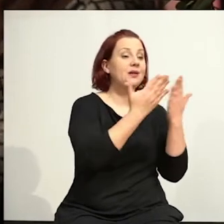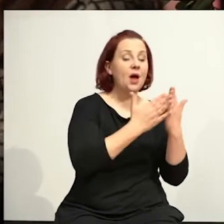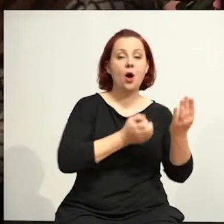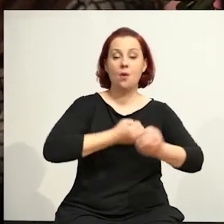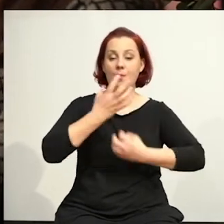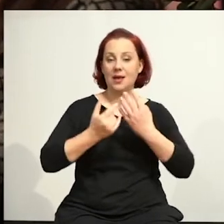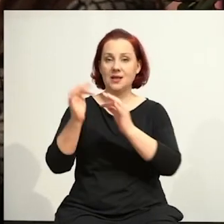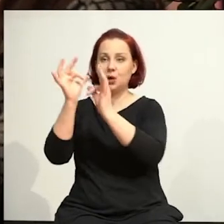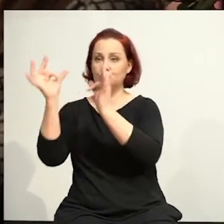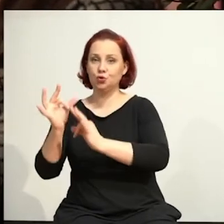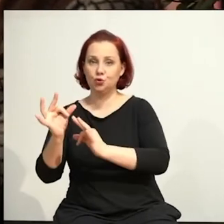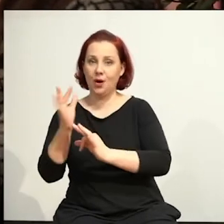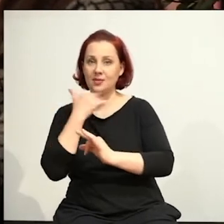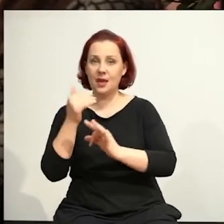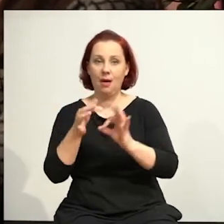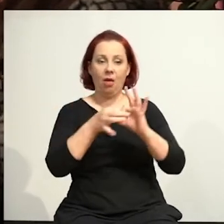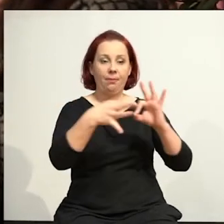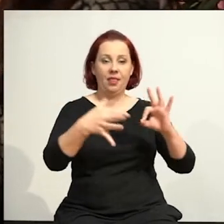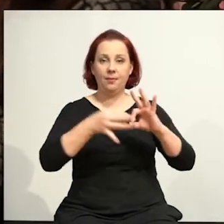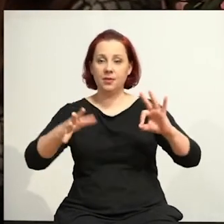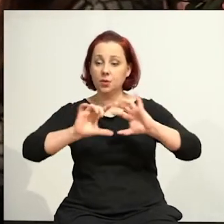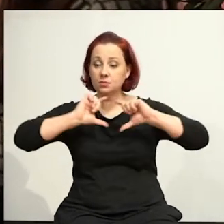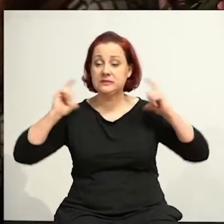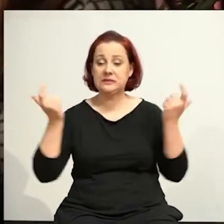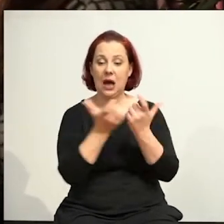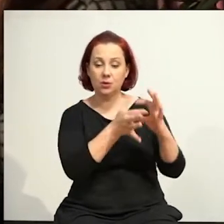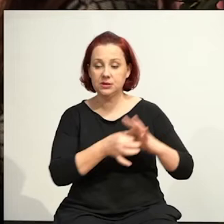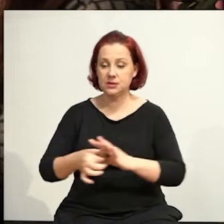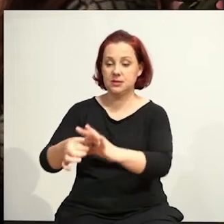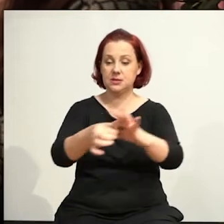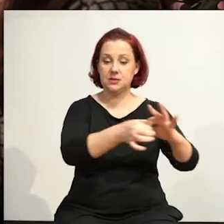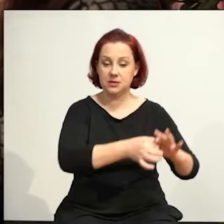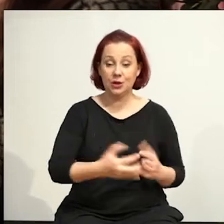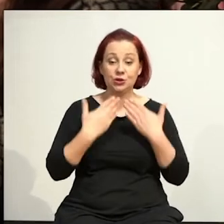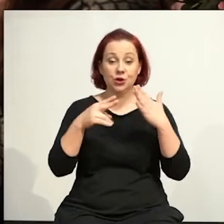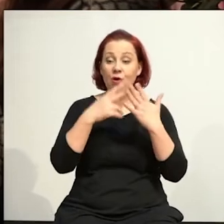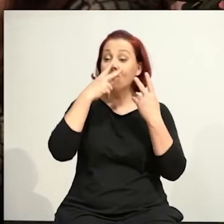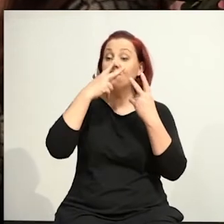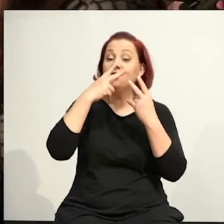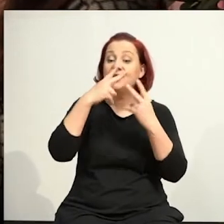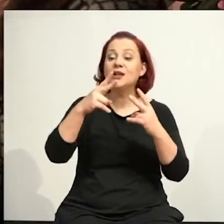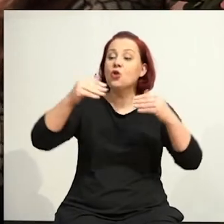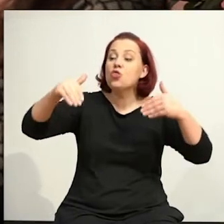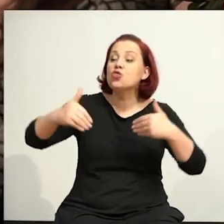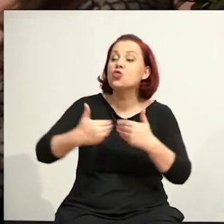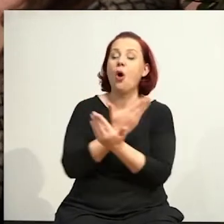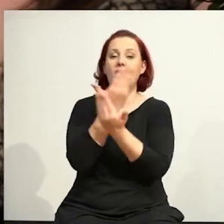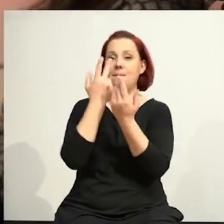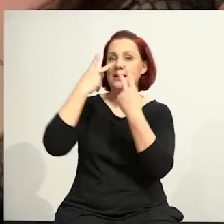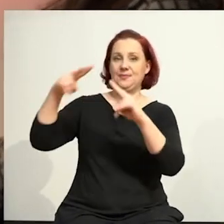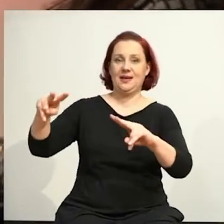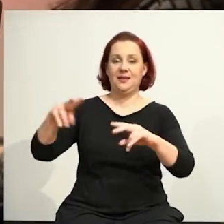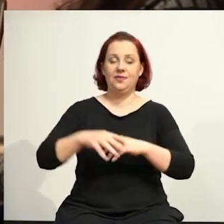mamy sztukę. I to jest nieodłączne, to jest całość. Więc to jest kolejna też furtka, która zupełnie otwiera nowe perspektywy. Przyniosłam też ze sobą dzisiaj